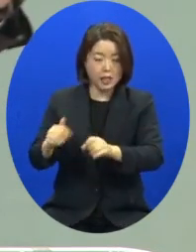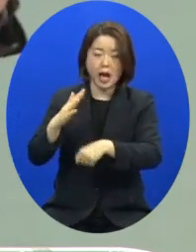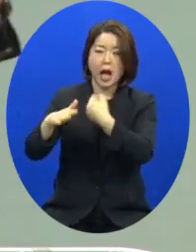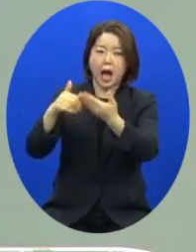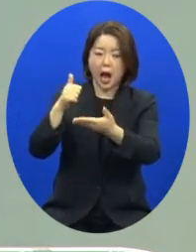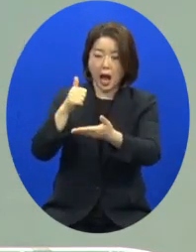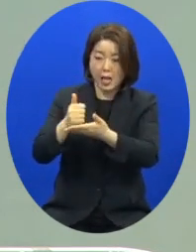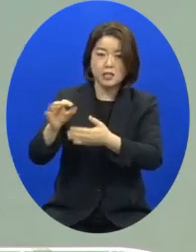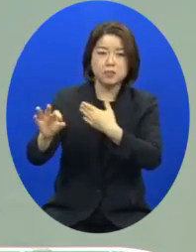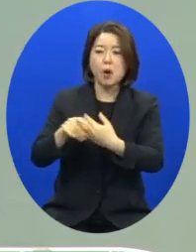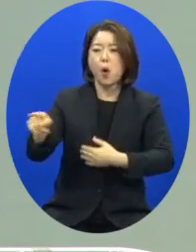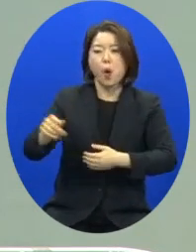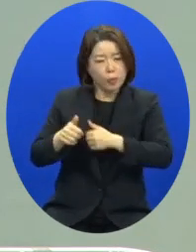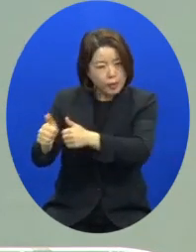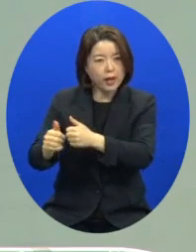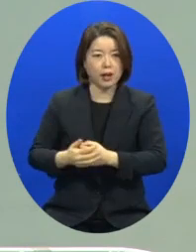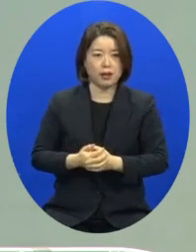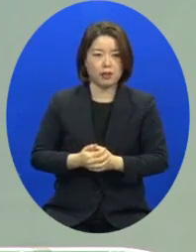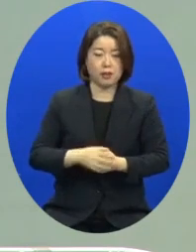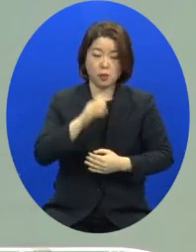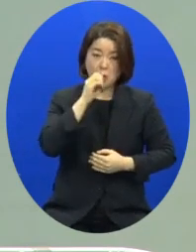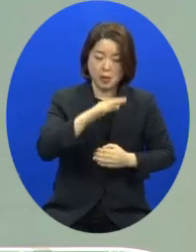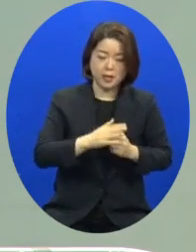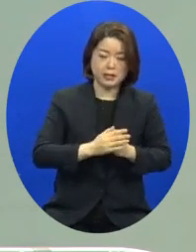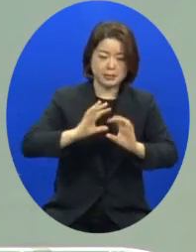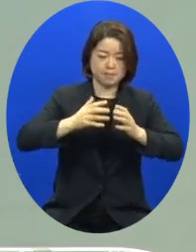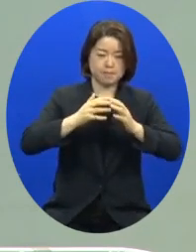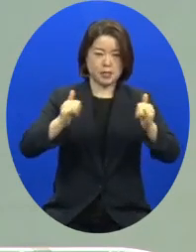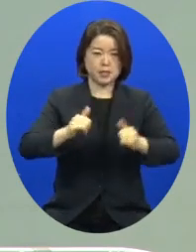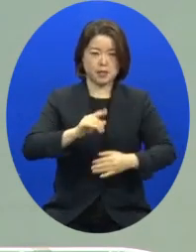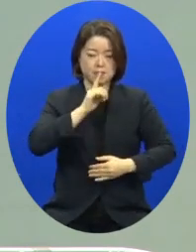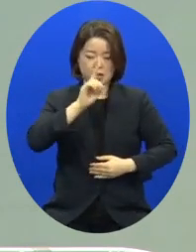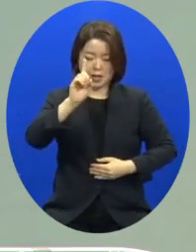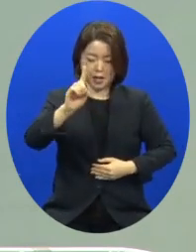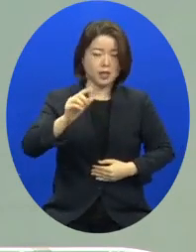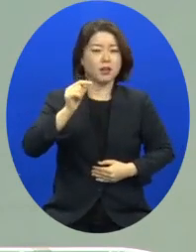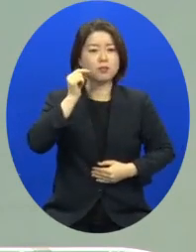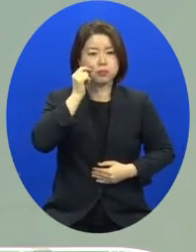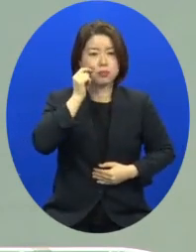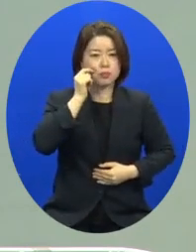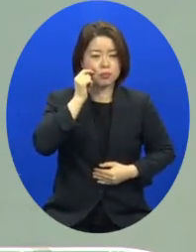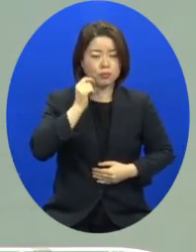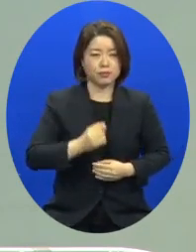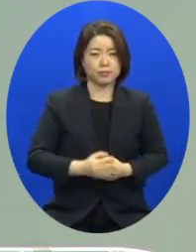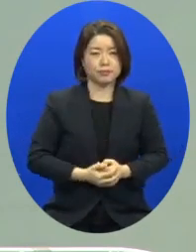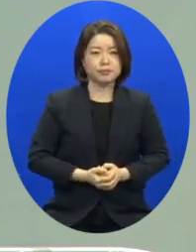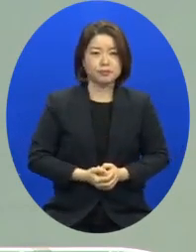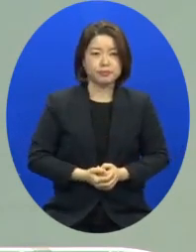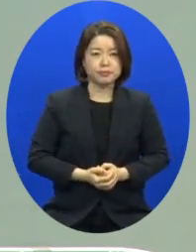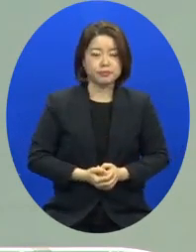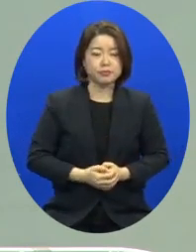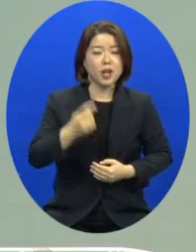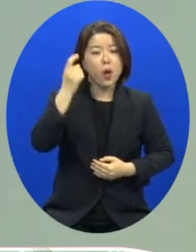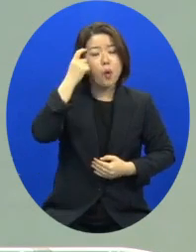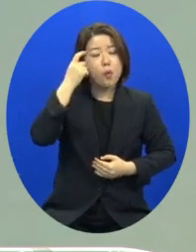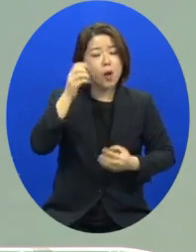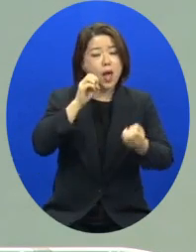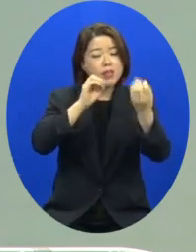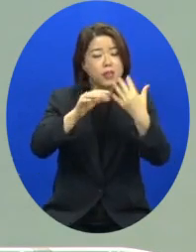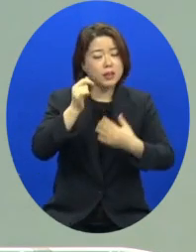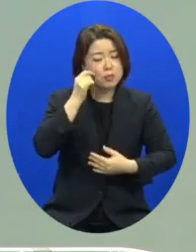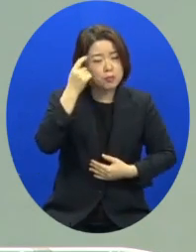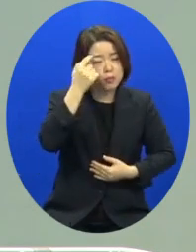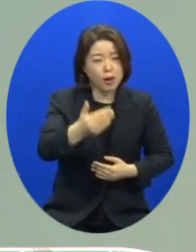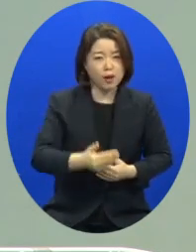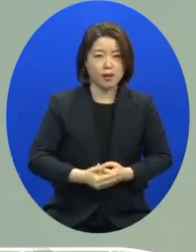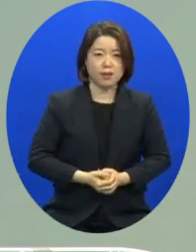그를 따를지니라 하니 백성이 말 한마디도 대답하지 아니하는지라. 아, 왜 대답을 못했냐